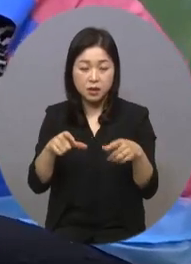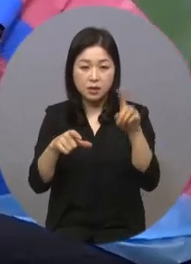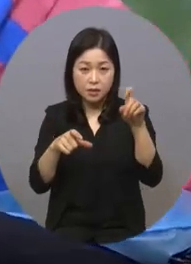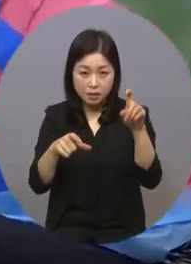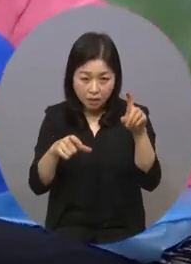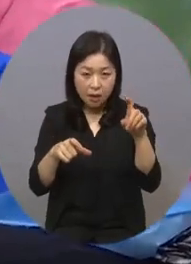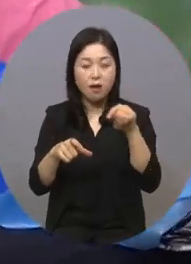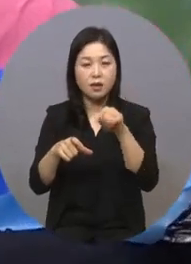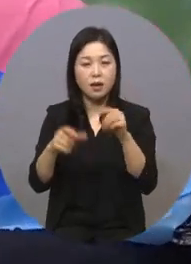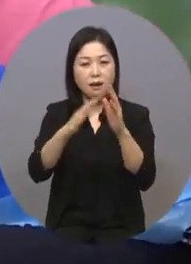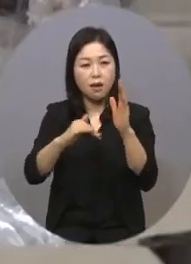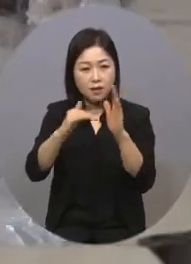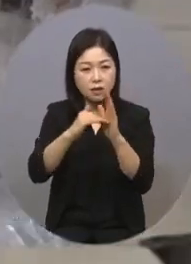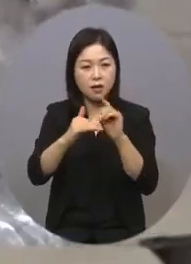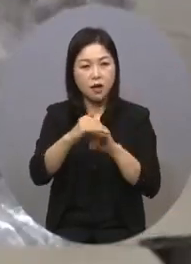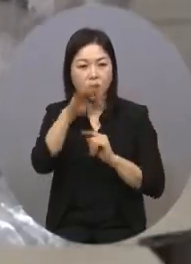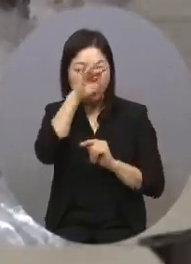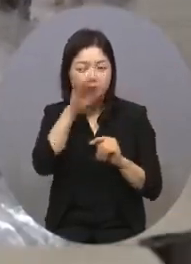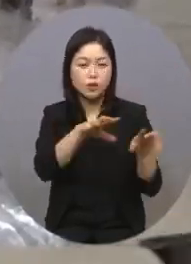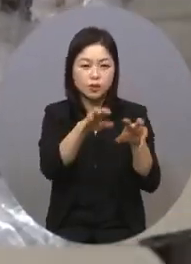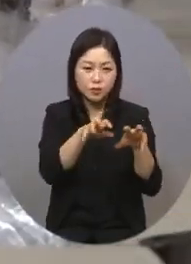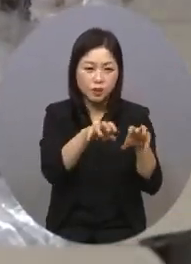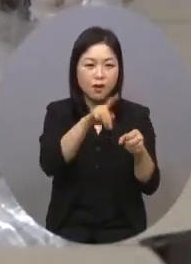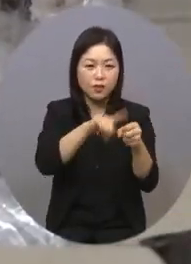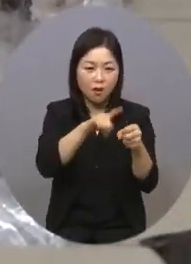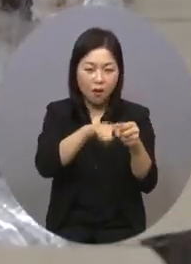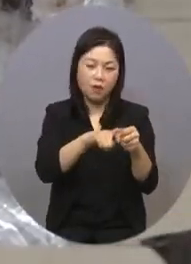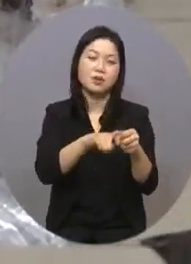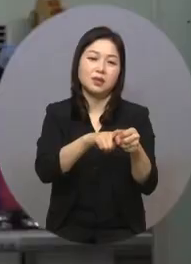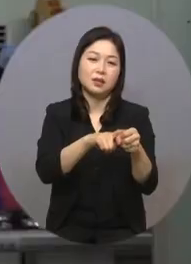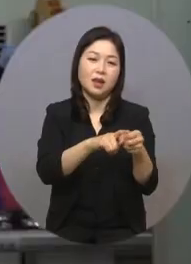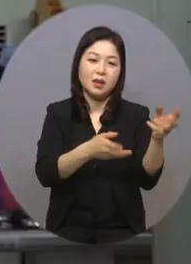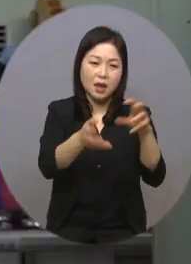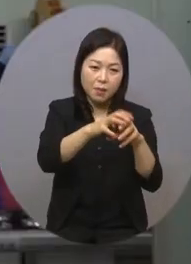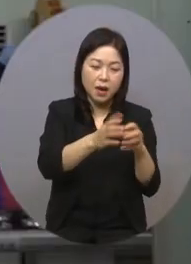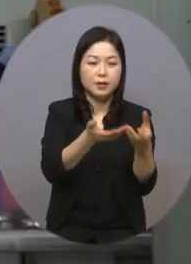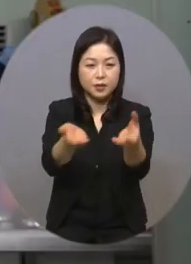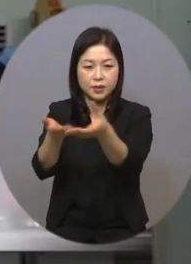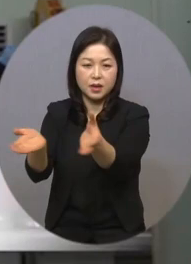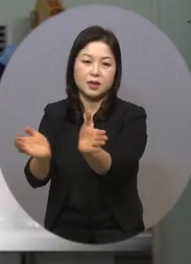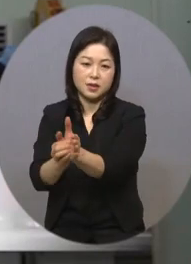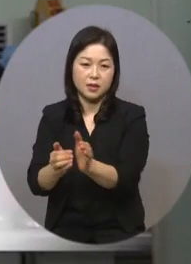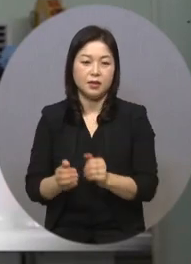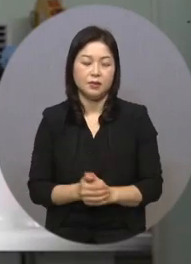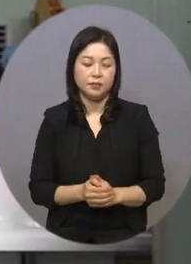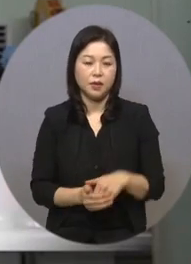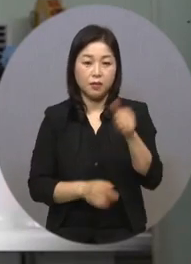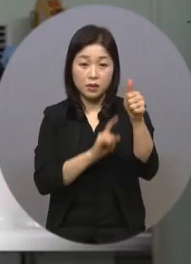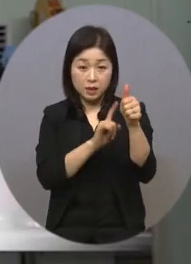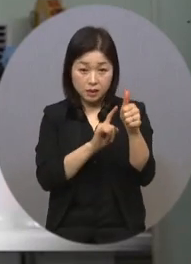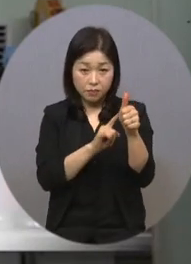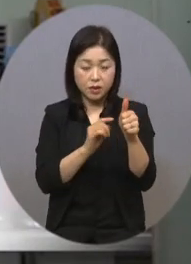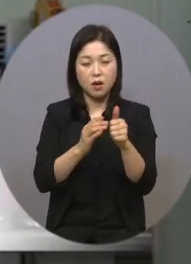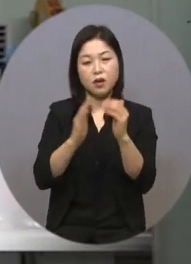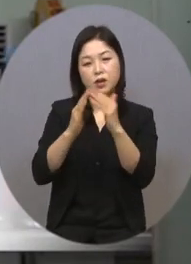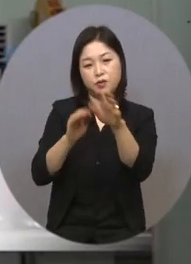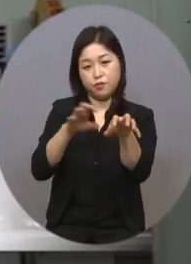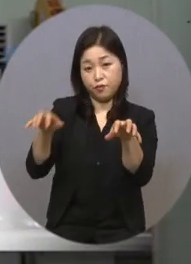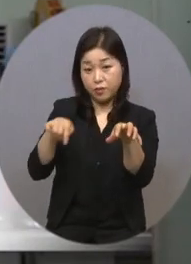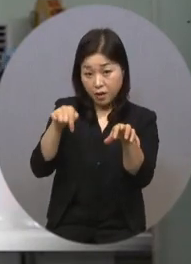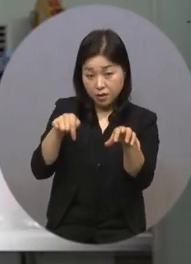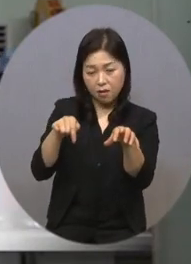정성스레 만든 돼지 주물럭과 시루떡을 가득 담아 전달했습니다. 우리 회장님들께서 이웃에 살다